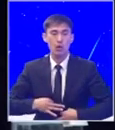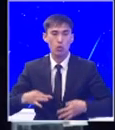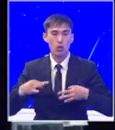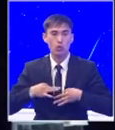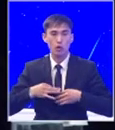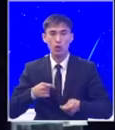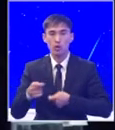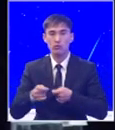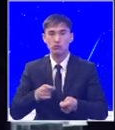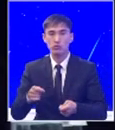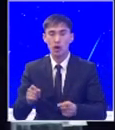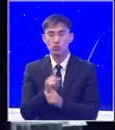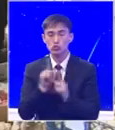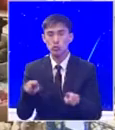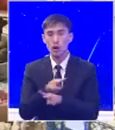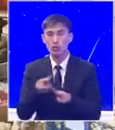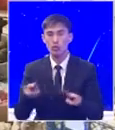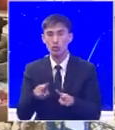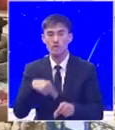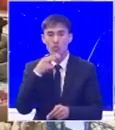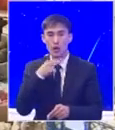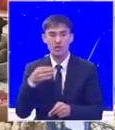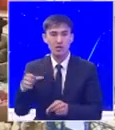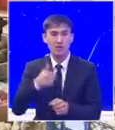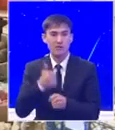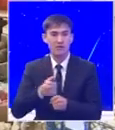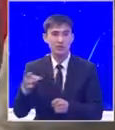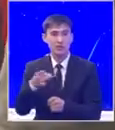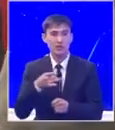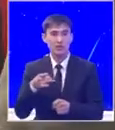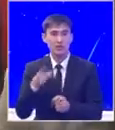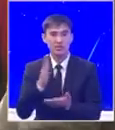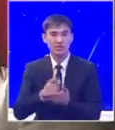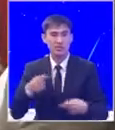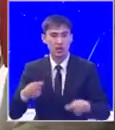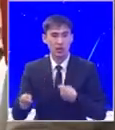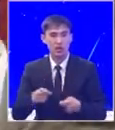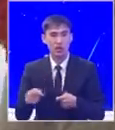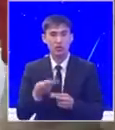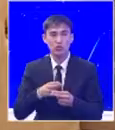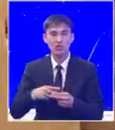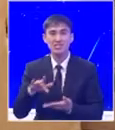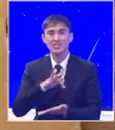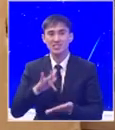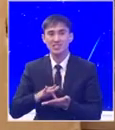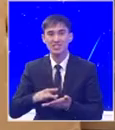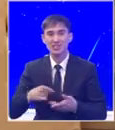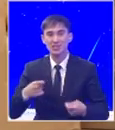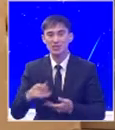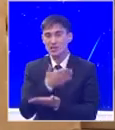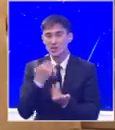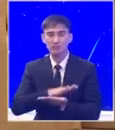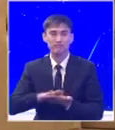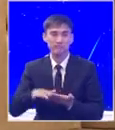взять на особый контроль. Под пристальным вниманием главы региона и стихийная торговля, из-за которой в центре Талдыкургана царит антисанитария